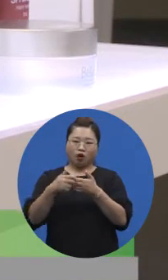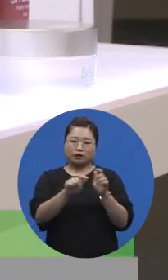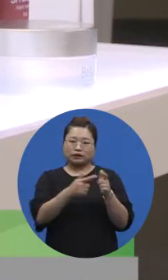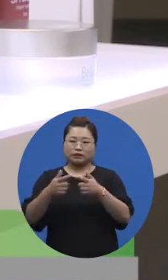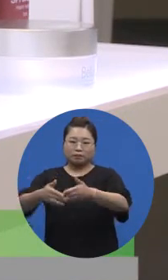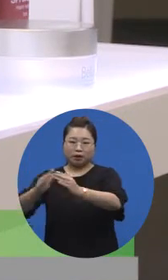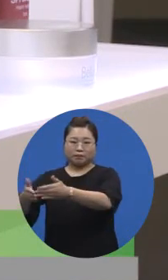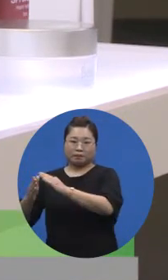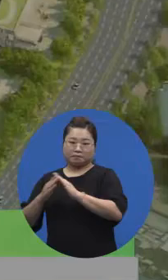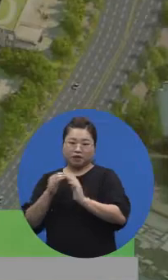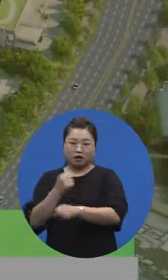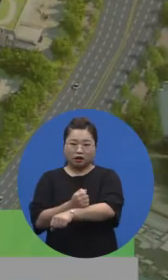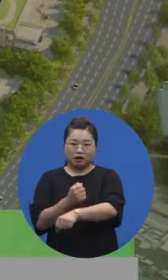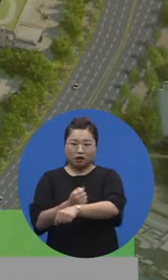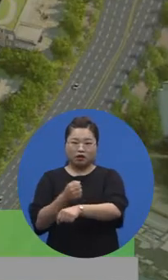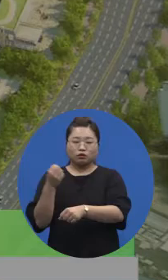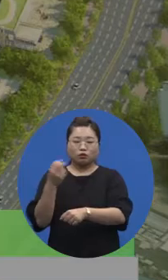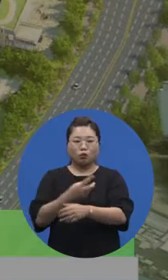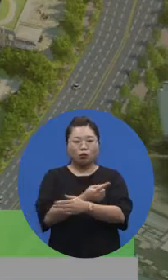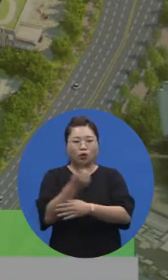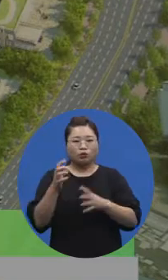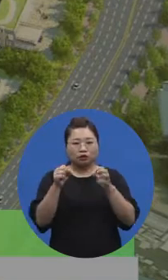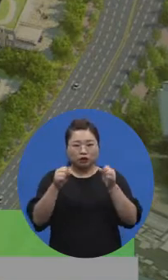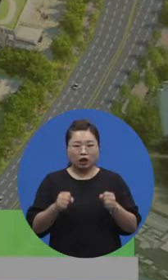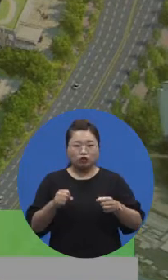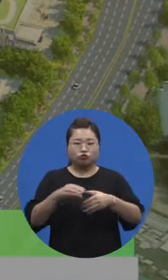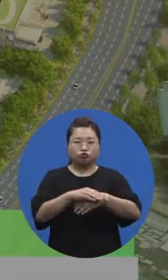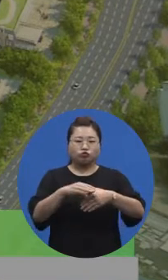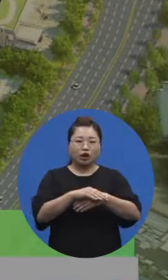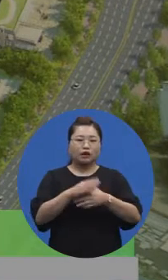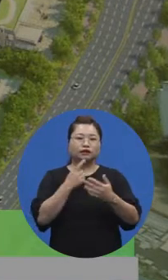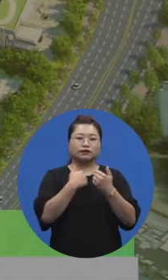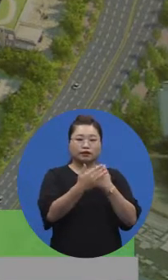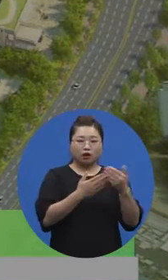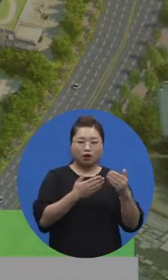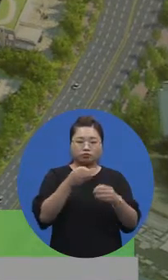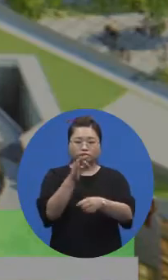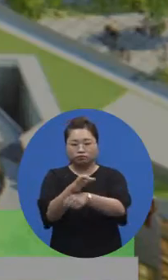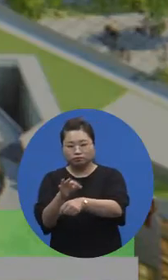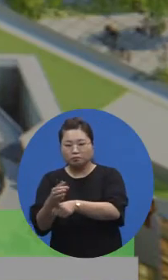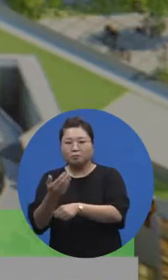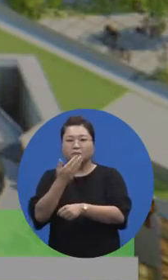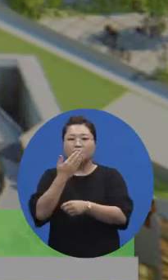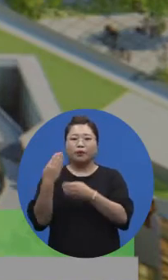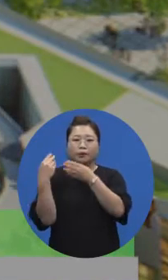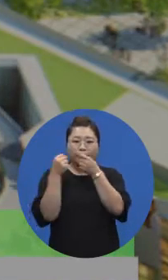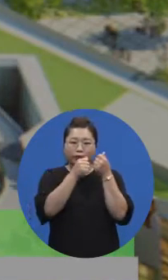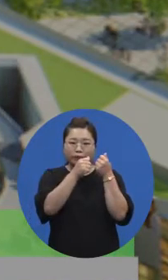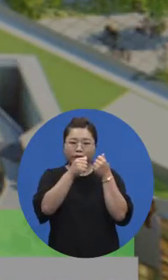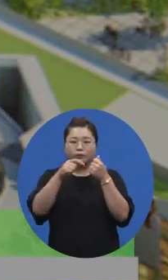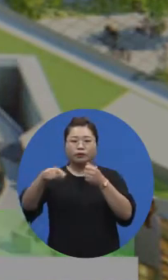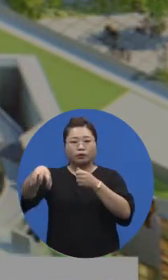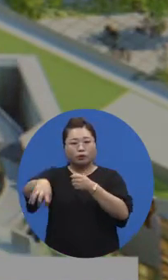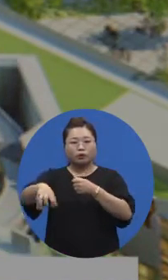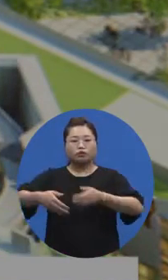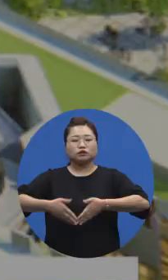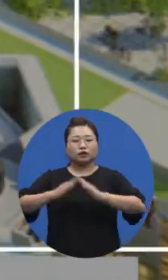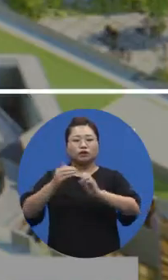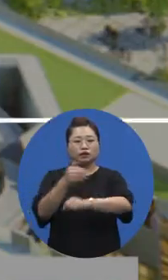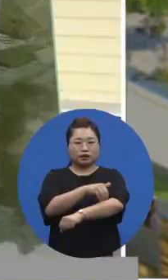특화센터가 조성됩니다. 이외에도 체류형 문화체험과 쇼핑 등이 가능한 복합 엔터테인먼트도 유치할